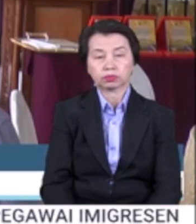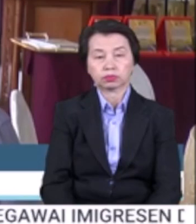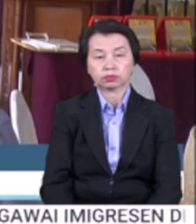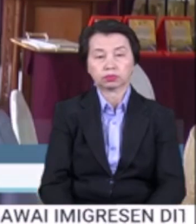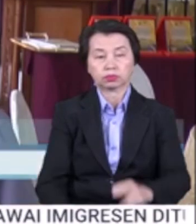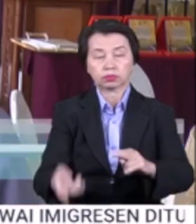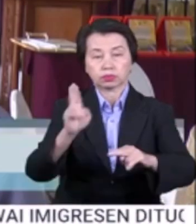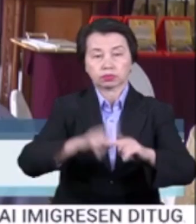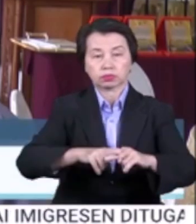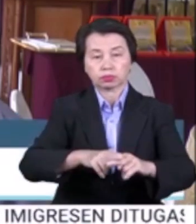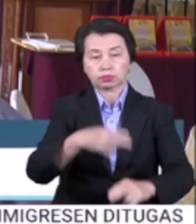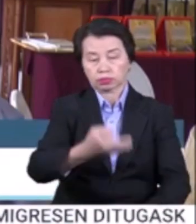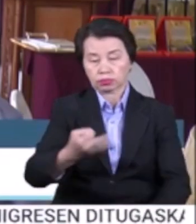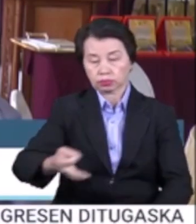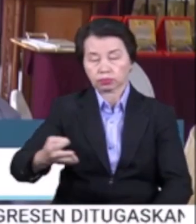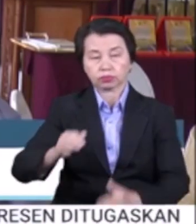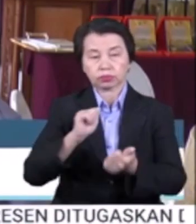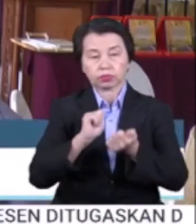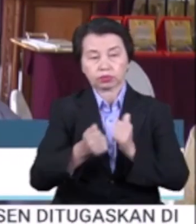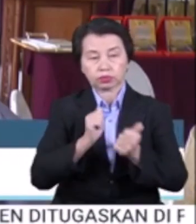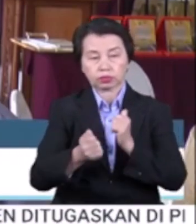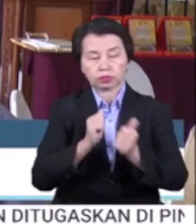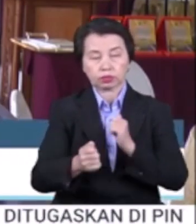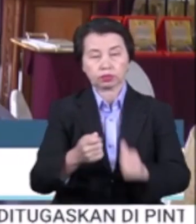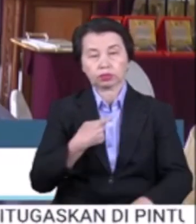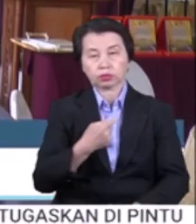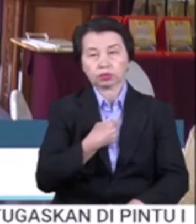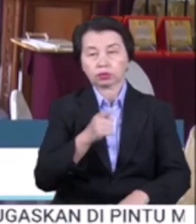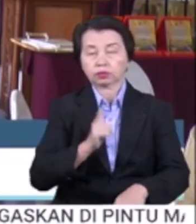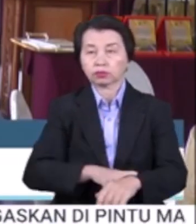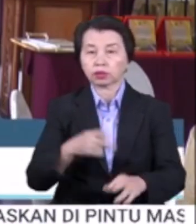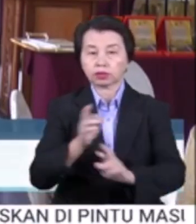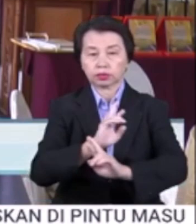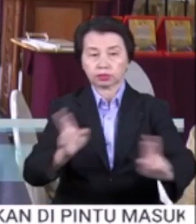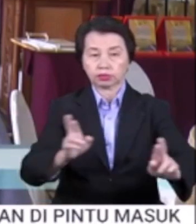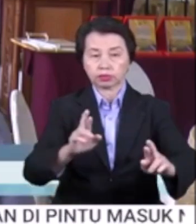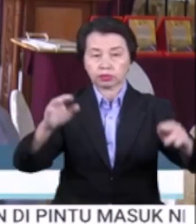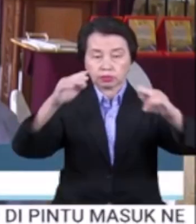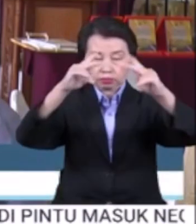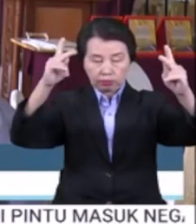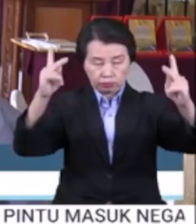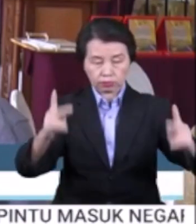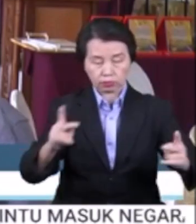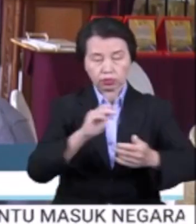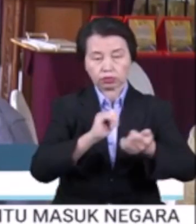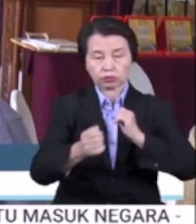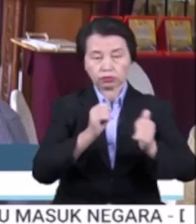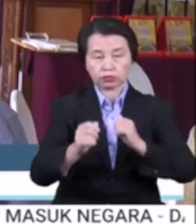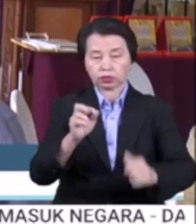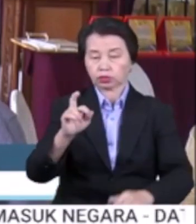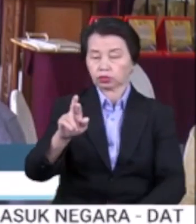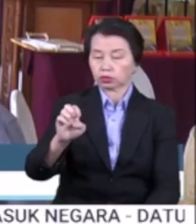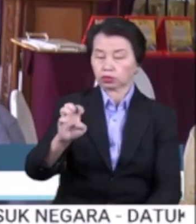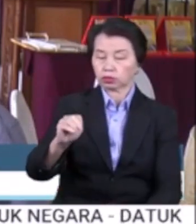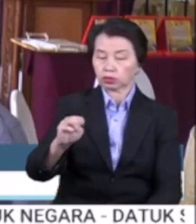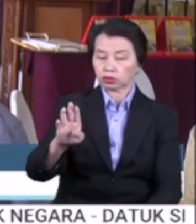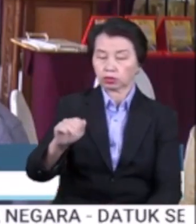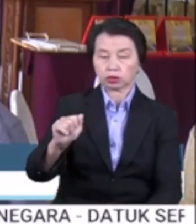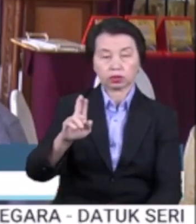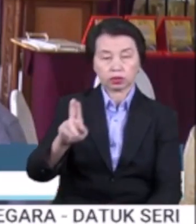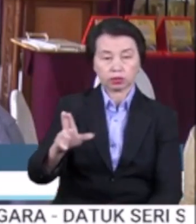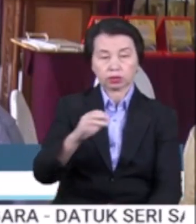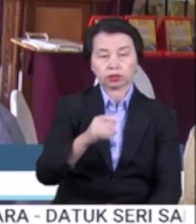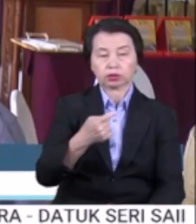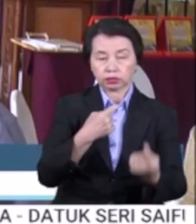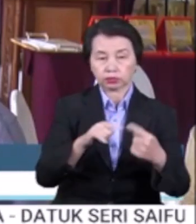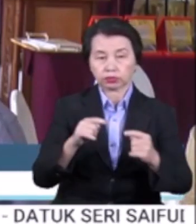Menambah lagi prasarana sukan. Kita dalam usaha menyiapkan kompleks sukan Rembau. Kita juga sedang telah meluluskan dan